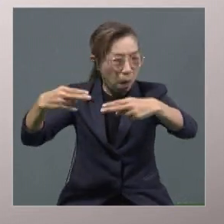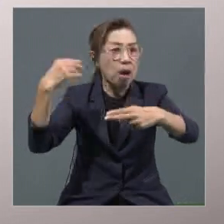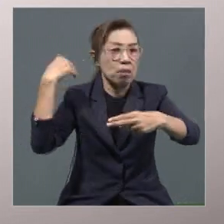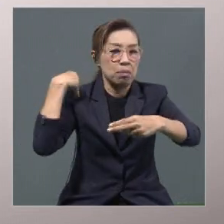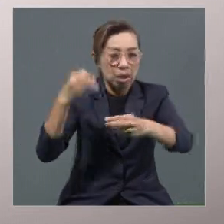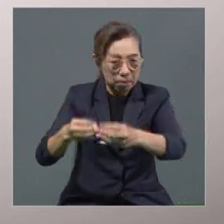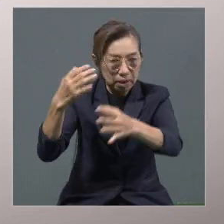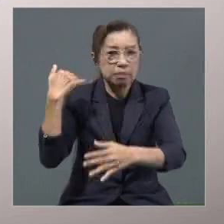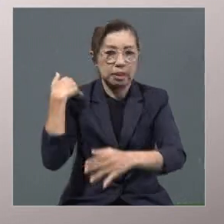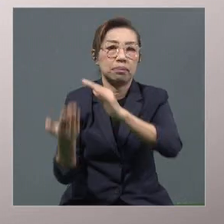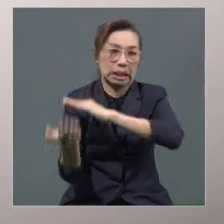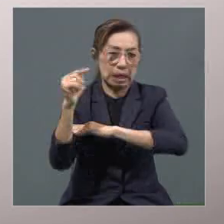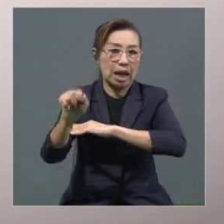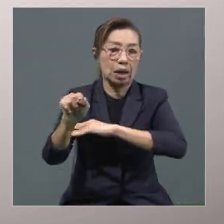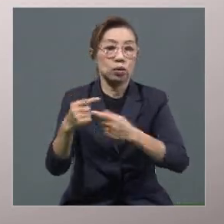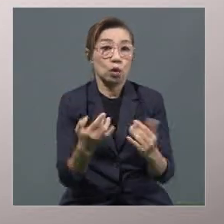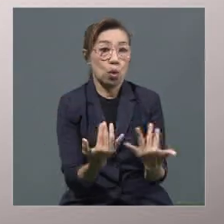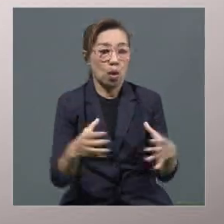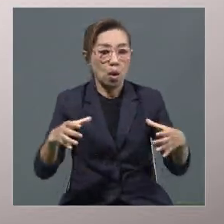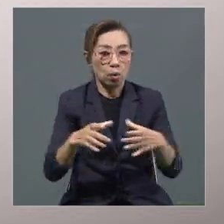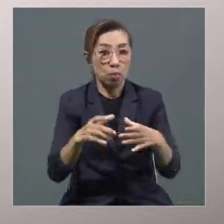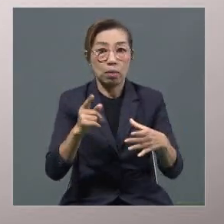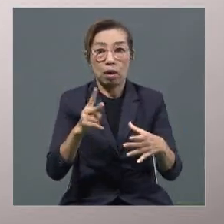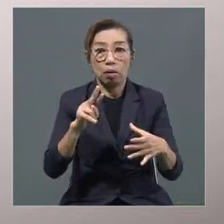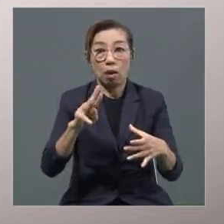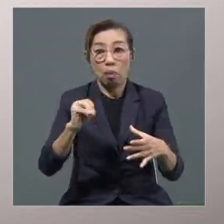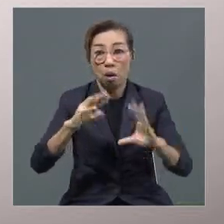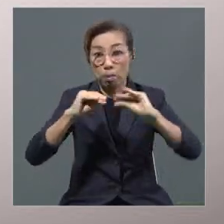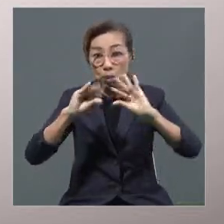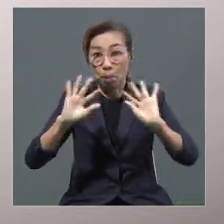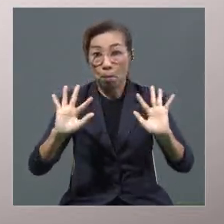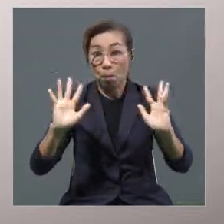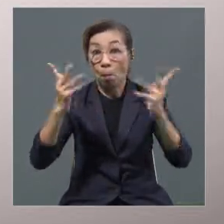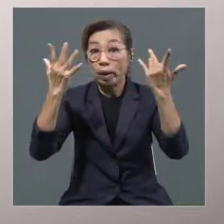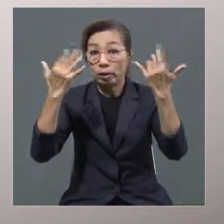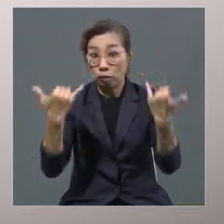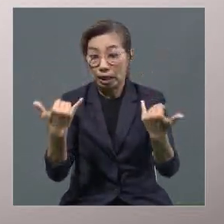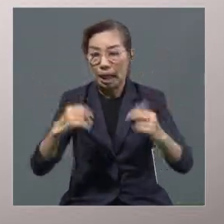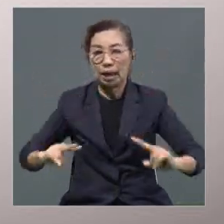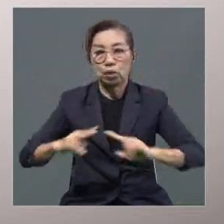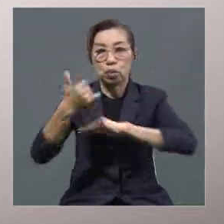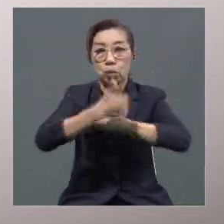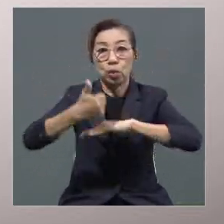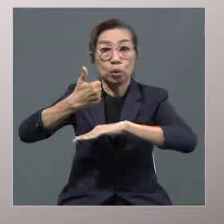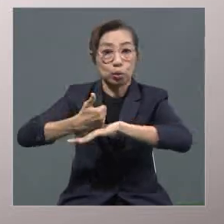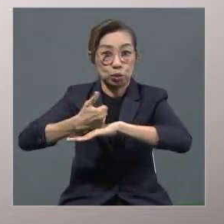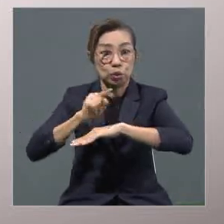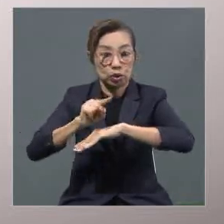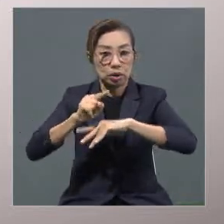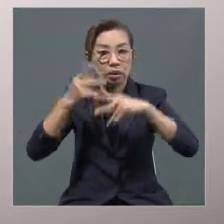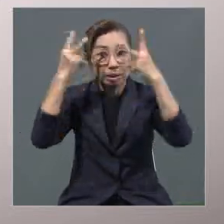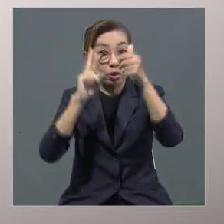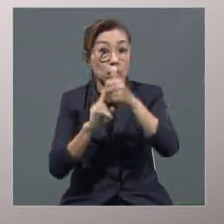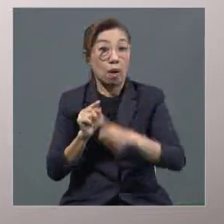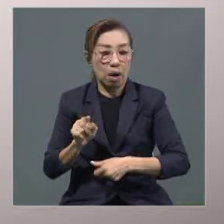ครับความเคลื่อนไหววันนี้เดี๋ยวพอประชุมครม.เสร็จท่านรองนายกรัฐมนตรีปานปรีพหิทธานุกรซึ่งควบตำแหน่งรัฐมนตรีว่าการกระทรวงการต่าง